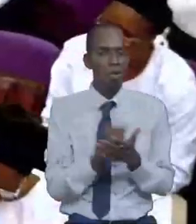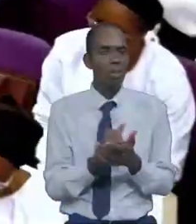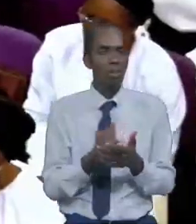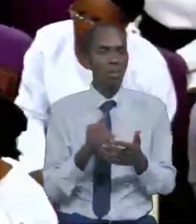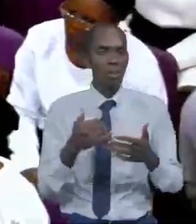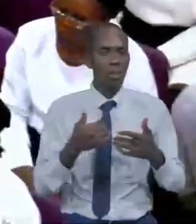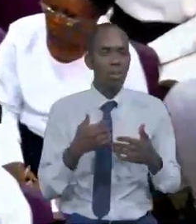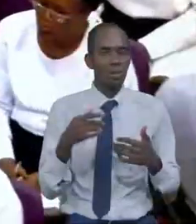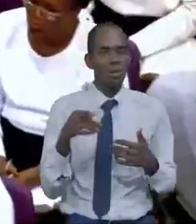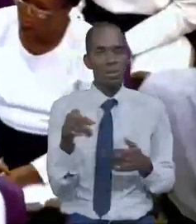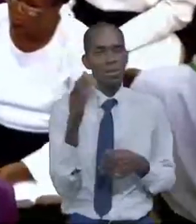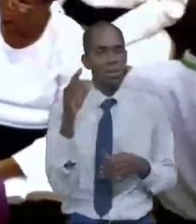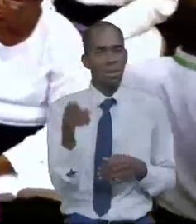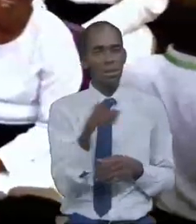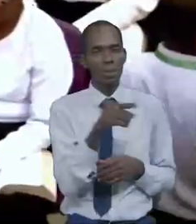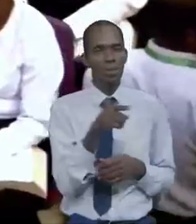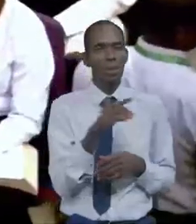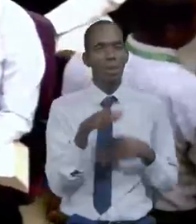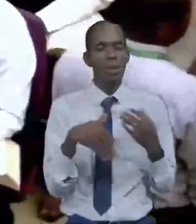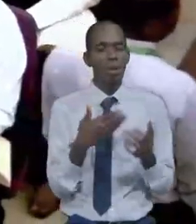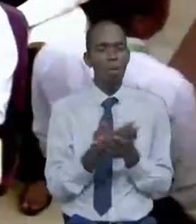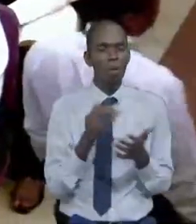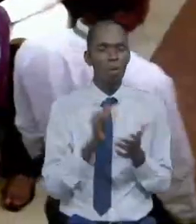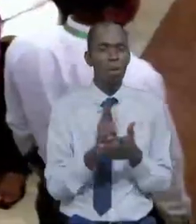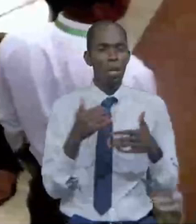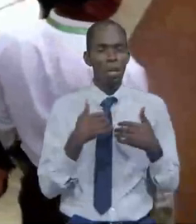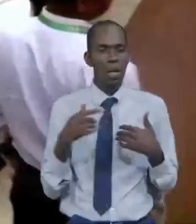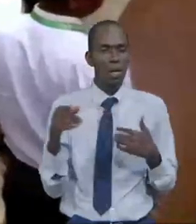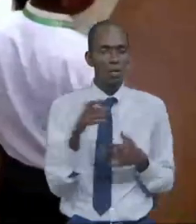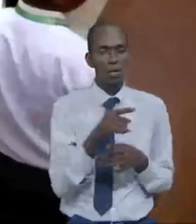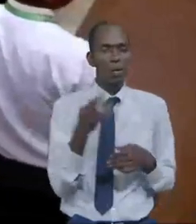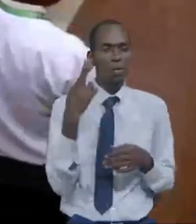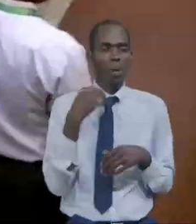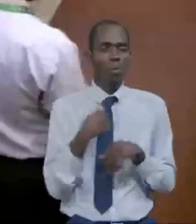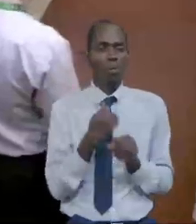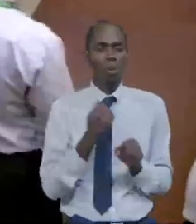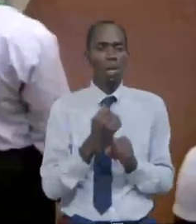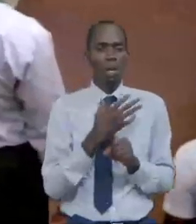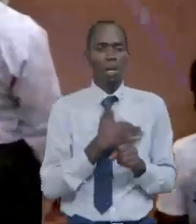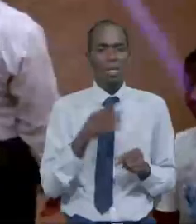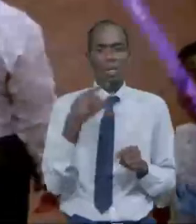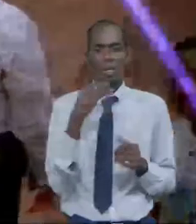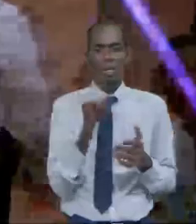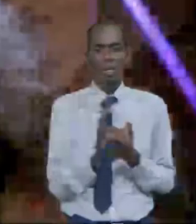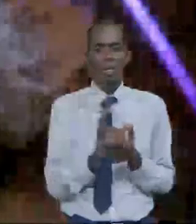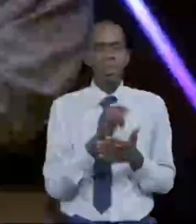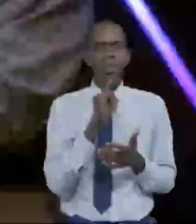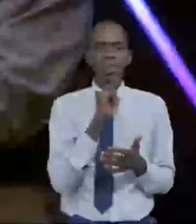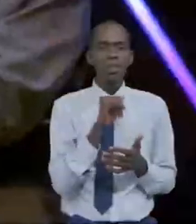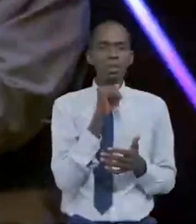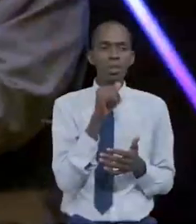les croyants et les incroyants, tous ceux qui l'entendaient étaient dans l'étonnement. Ils disaient, n'est-ce pas